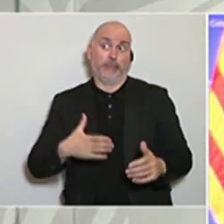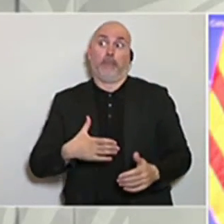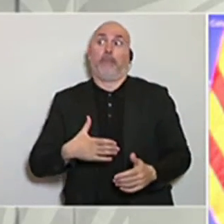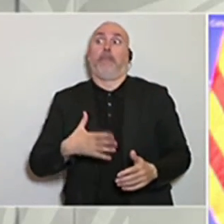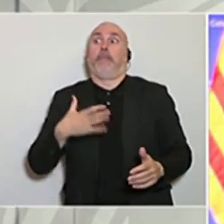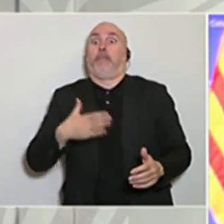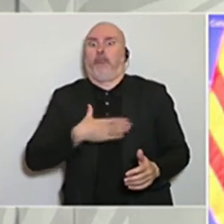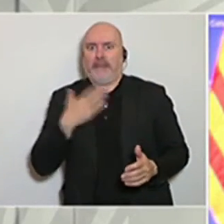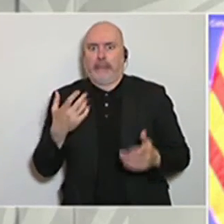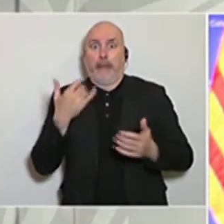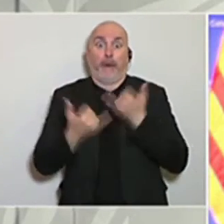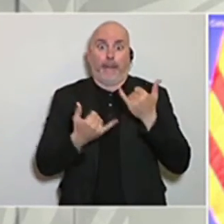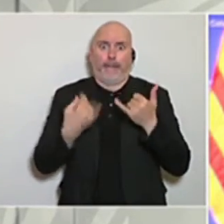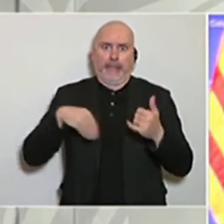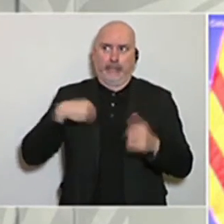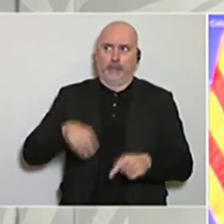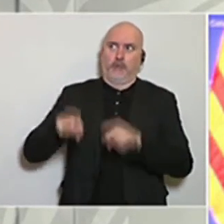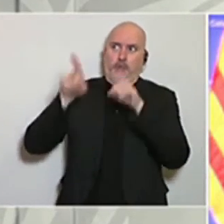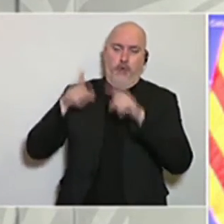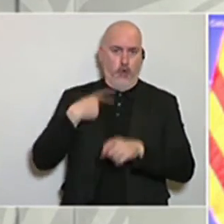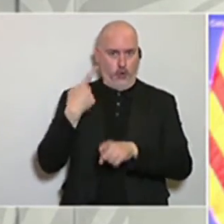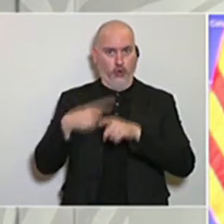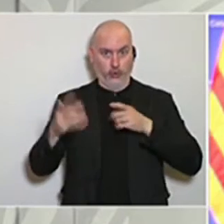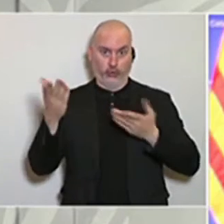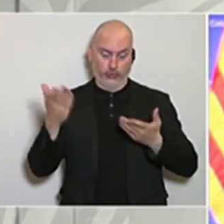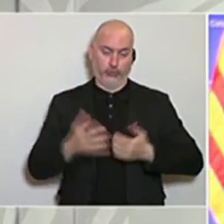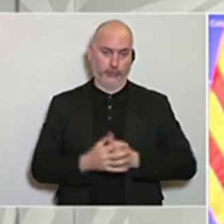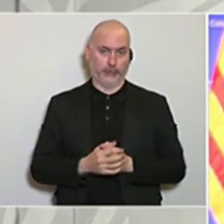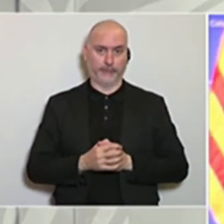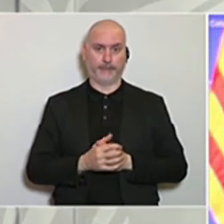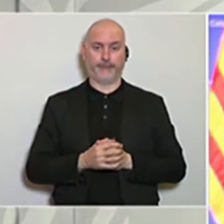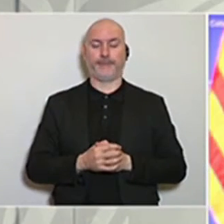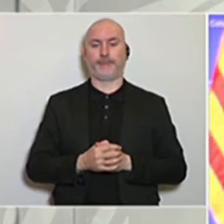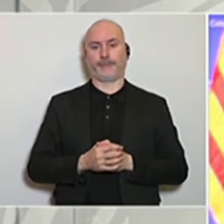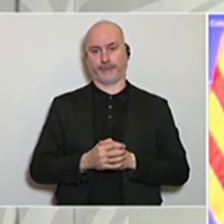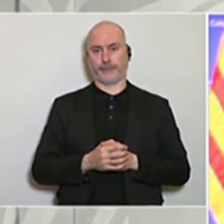es responsabilidad de otros.